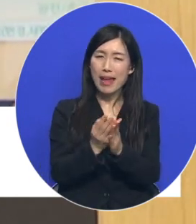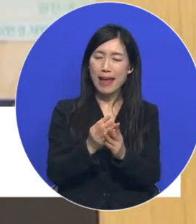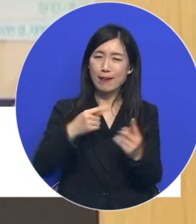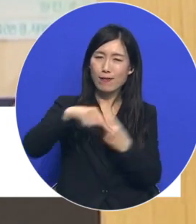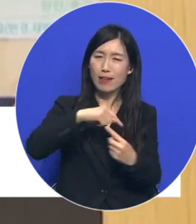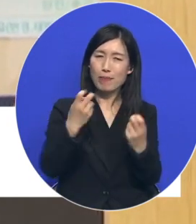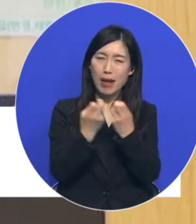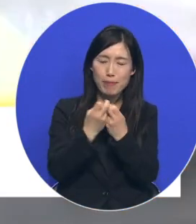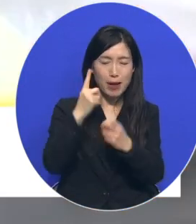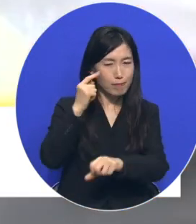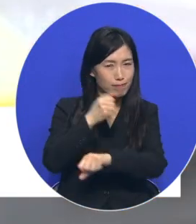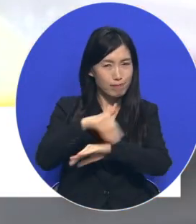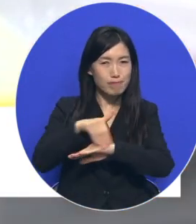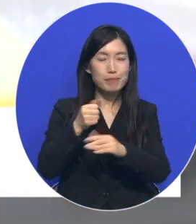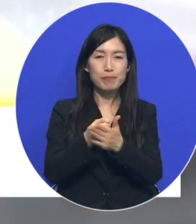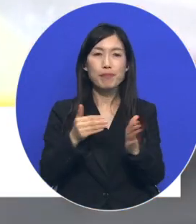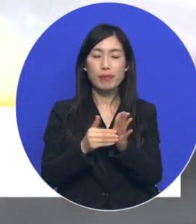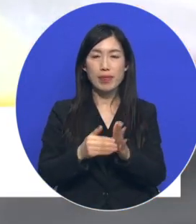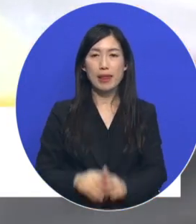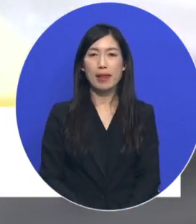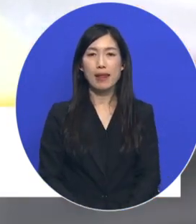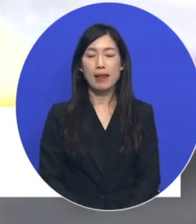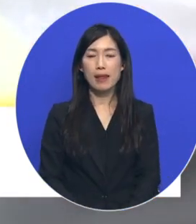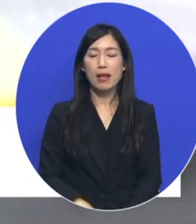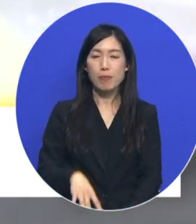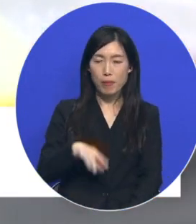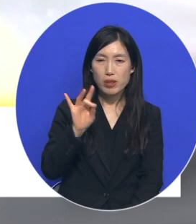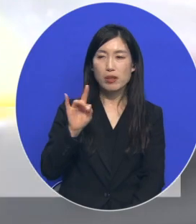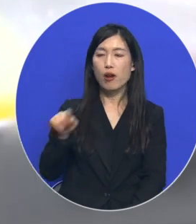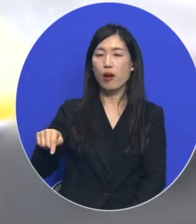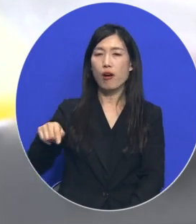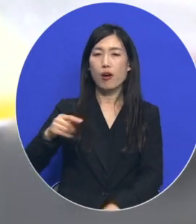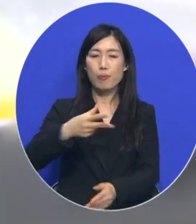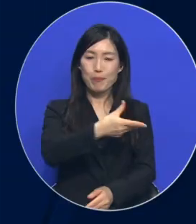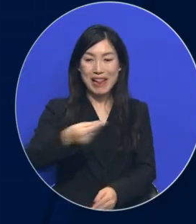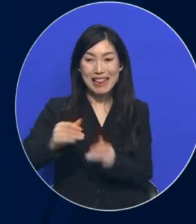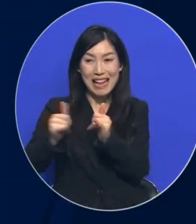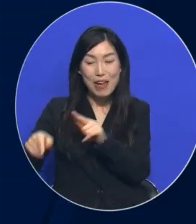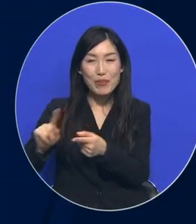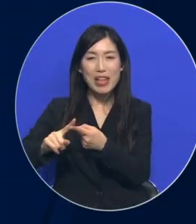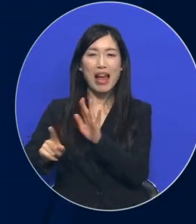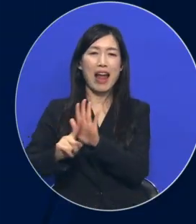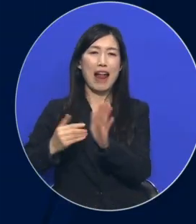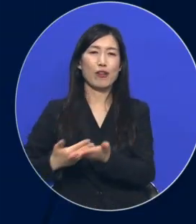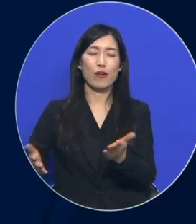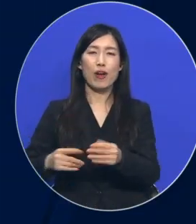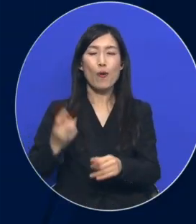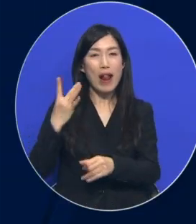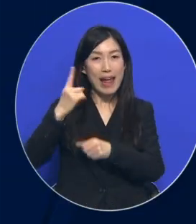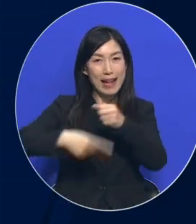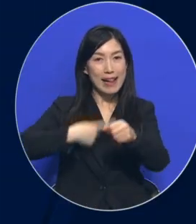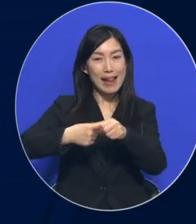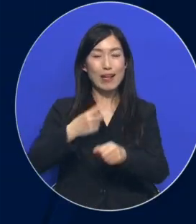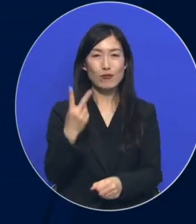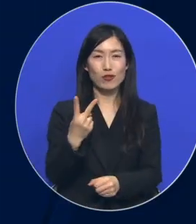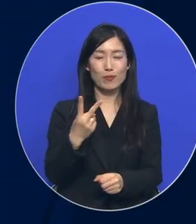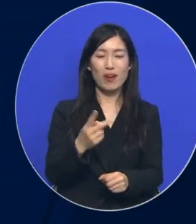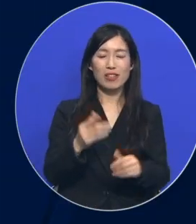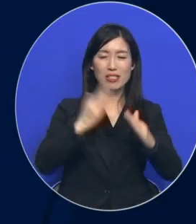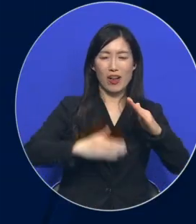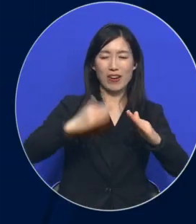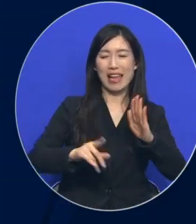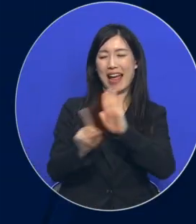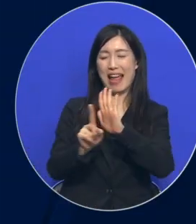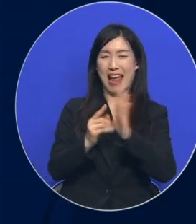방안을 마련했습니다 우선 소비자에 대한 안내를 강화하기로 했습니다 연 두 차례 실시 중인 정기 안내와